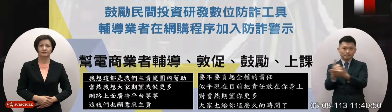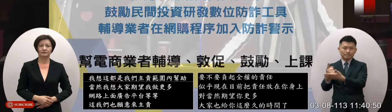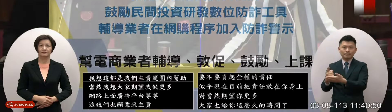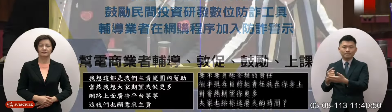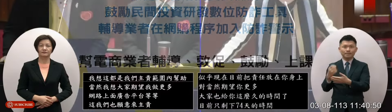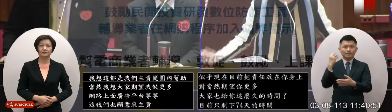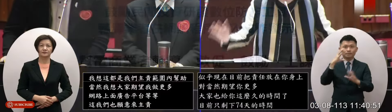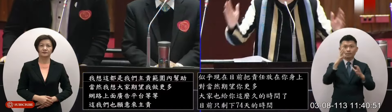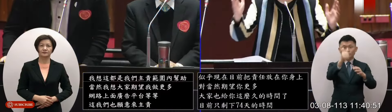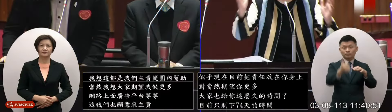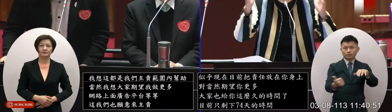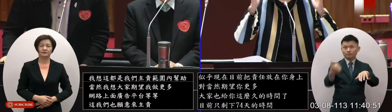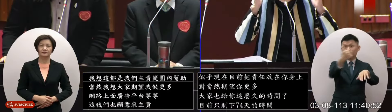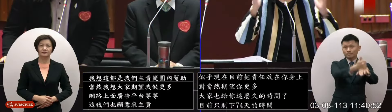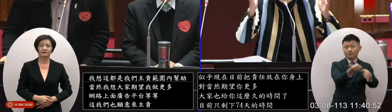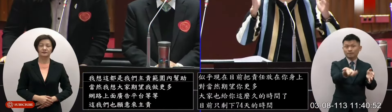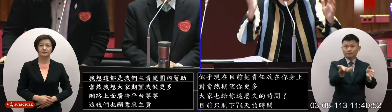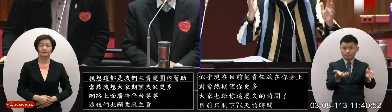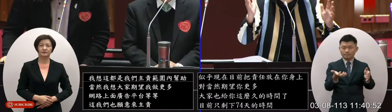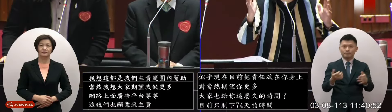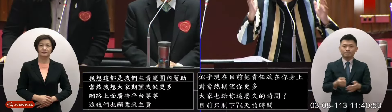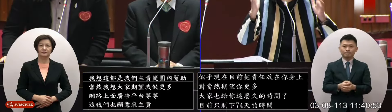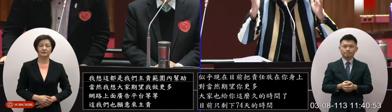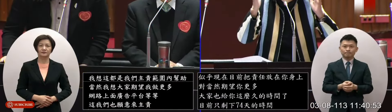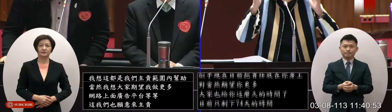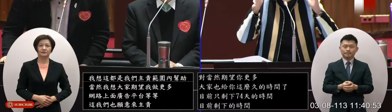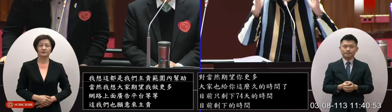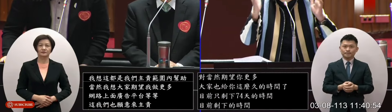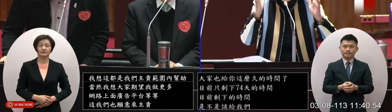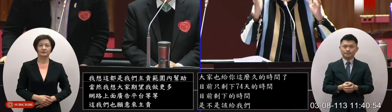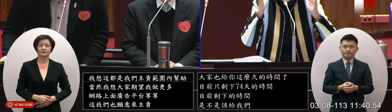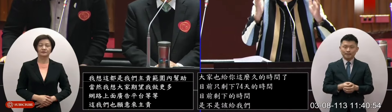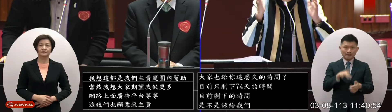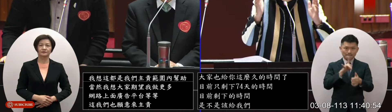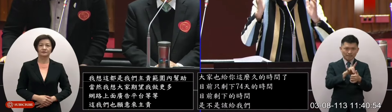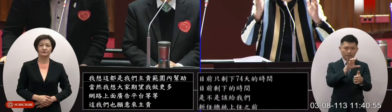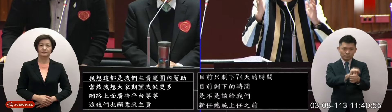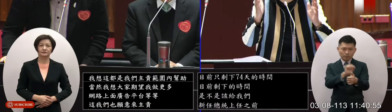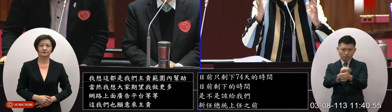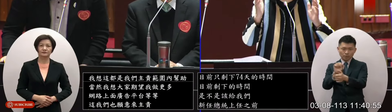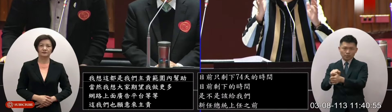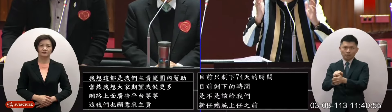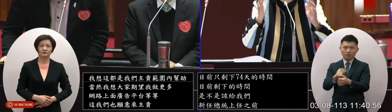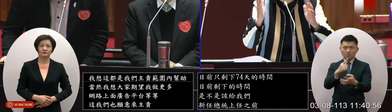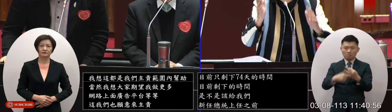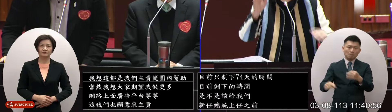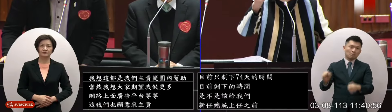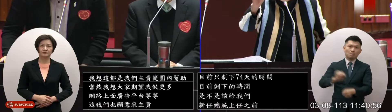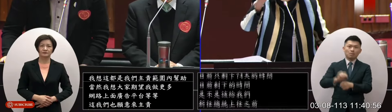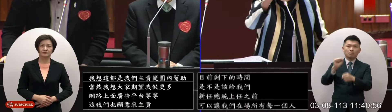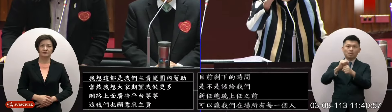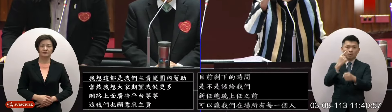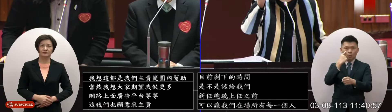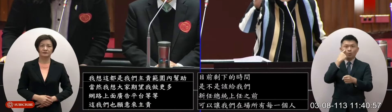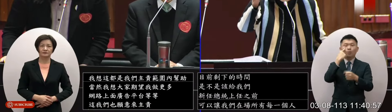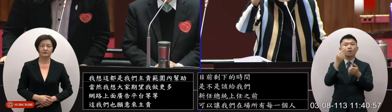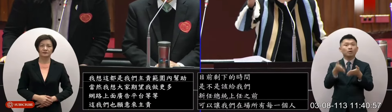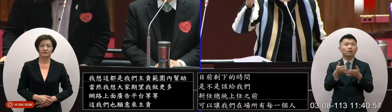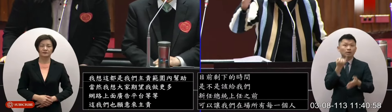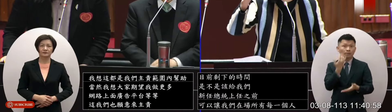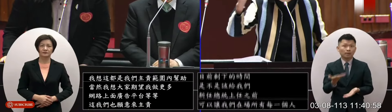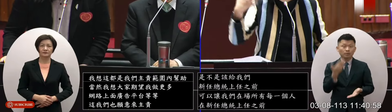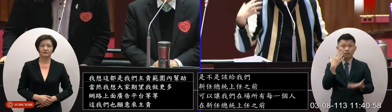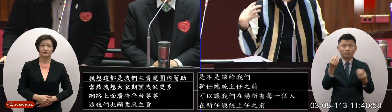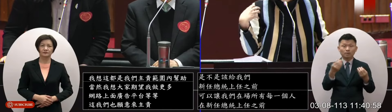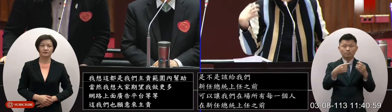给我们新任总统上任之前，给我们一个更好的一个。打诈看得出最大一个成效的部分，否则你们刚刚所调整的